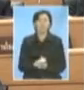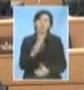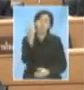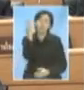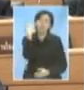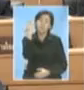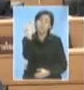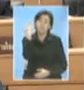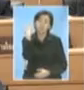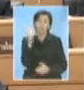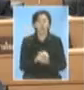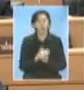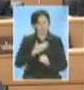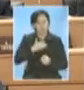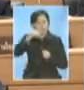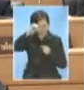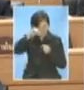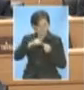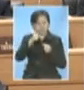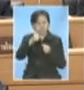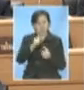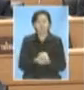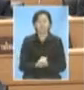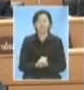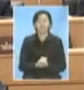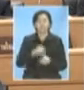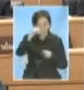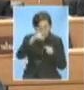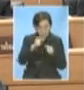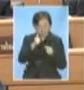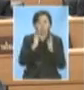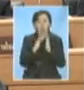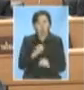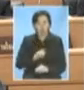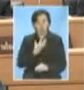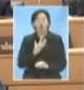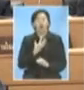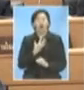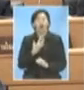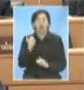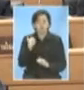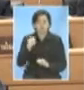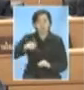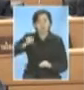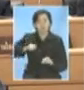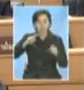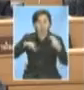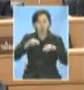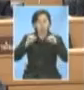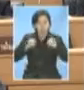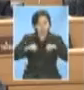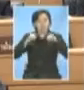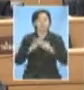นี่ยผมจำได้ว่าทุกคนตื่นตระหนกตกใจไปหมดเพราะว่าเมื่อศาลปกครองมีคำสั่งคุ้มคร